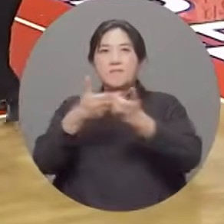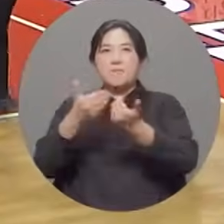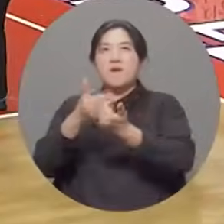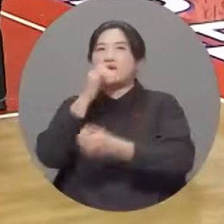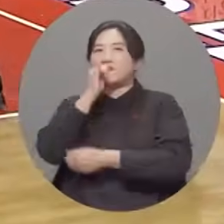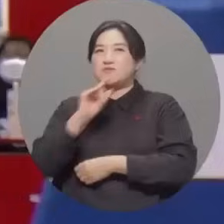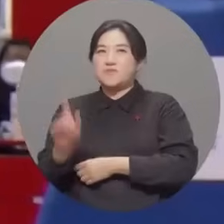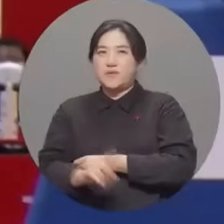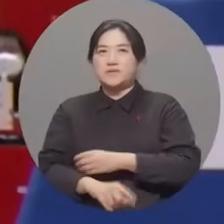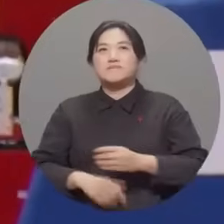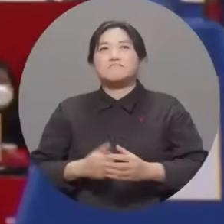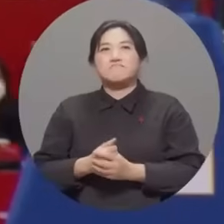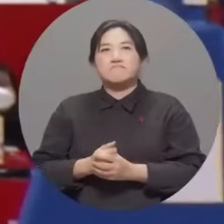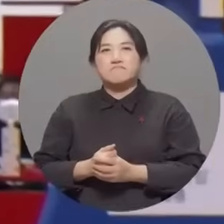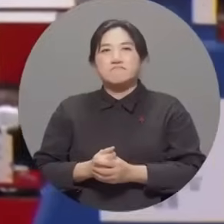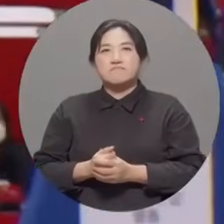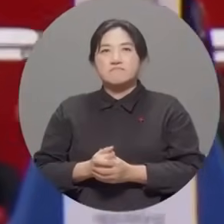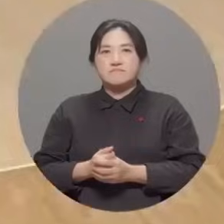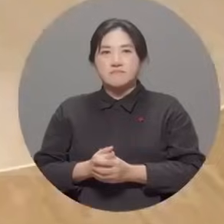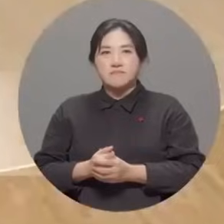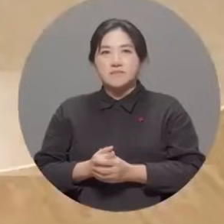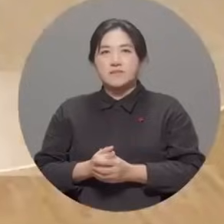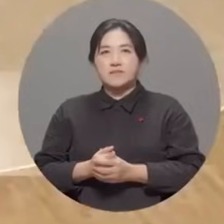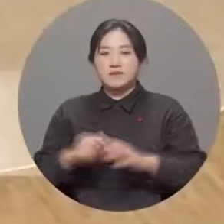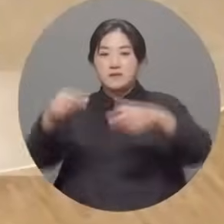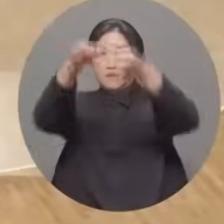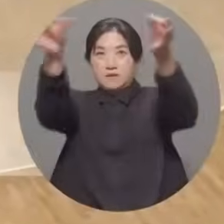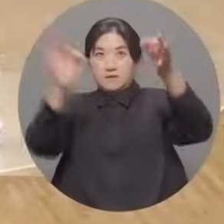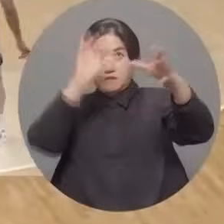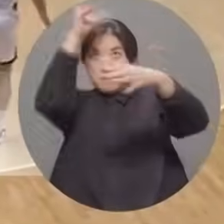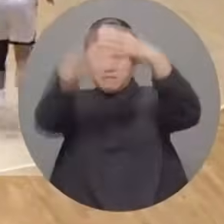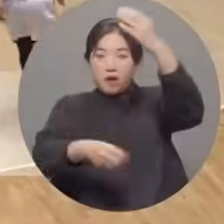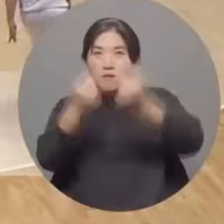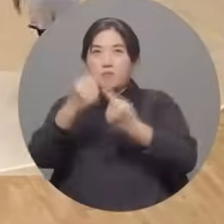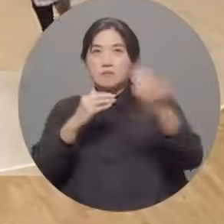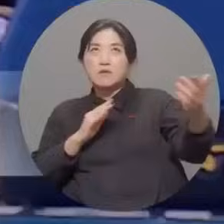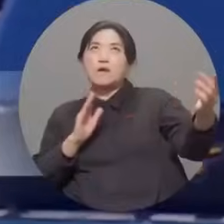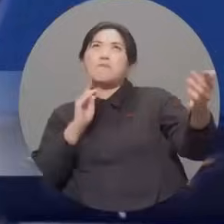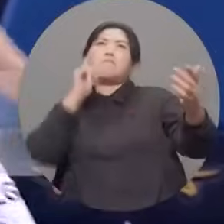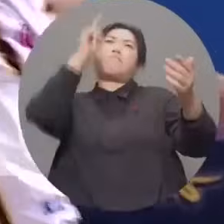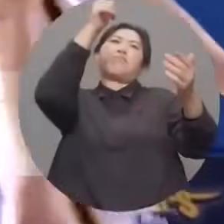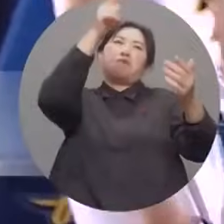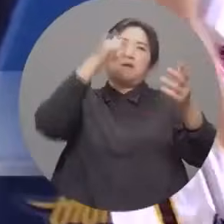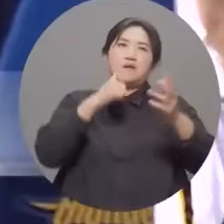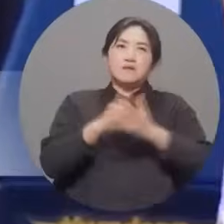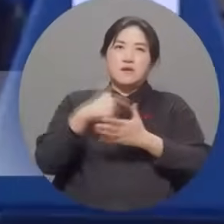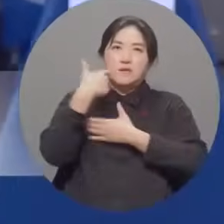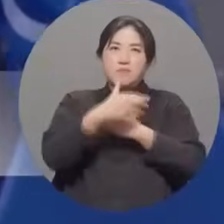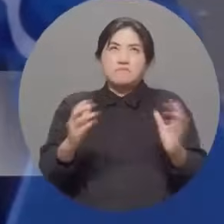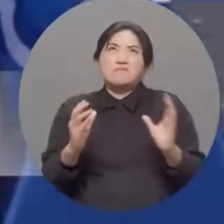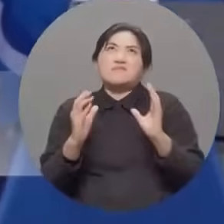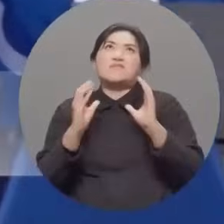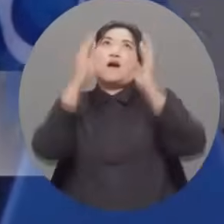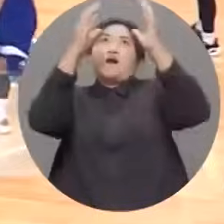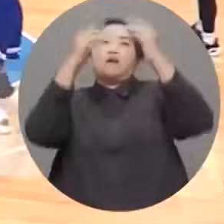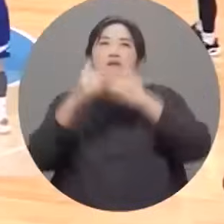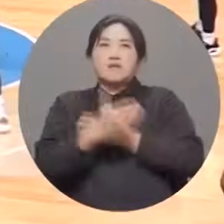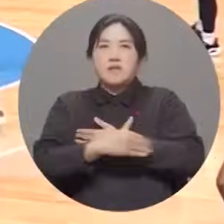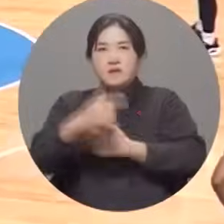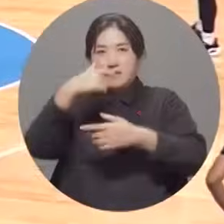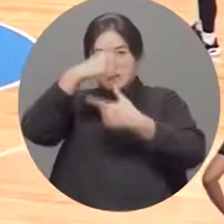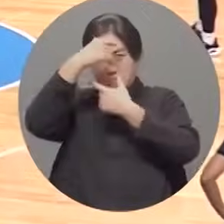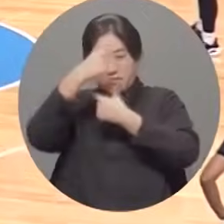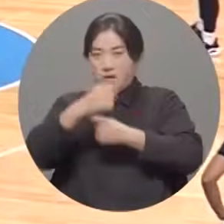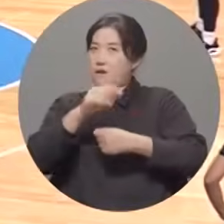만만치 않습니다. 림으로 바로 쏘는 것보다 슈팅 거리가 먼데다 몸에 힘이 들어가 정확성이